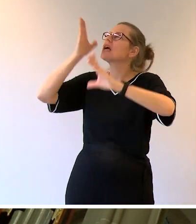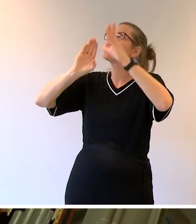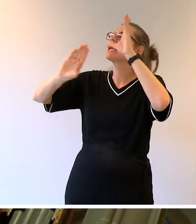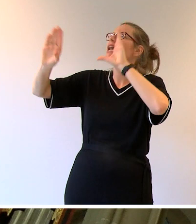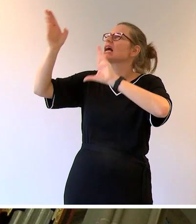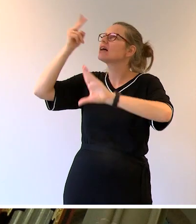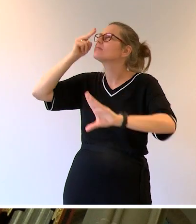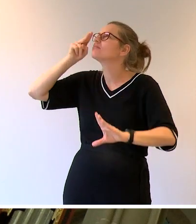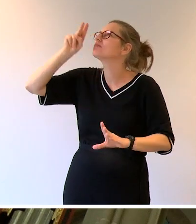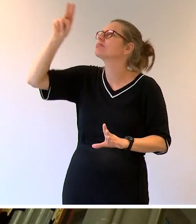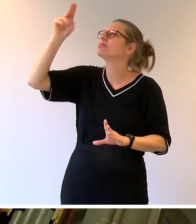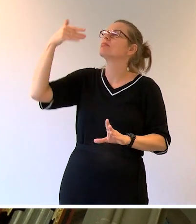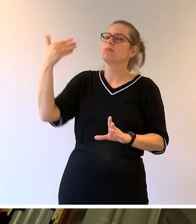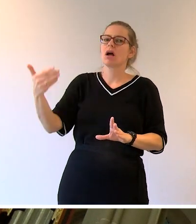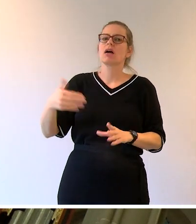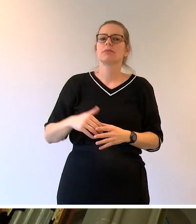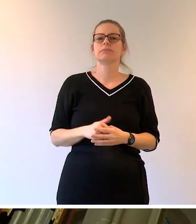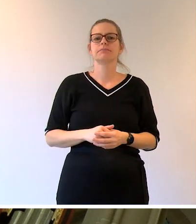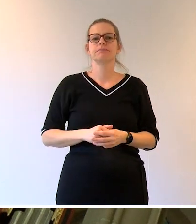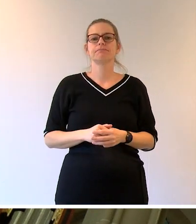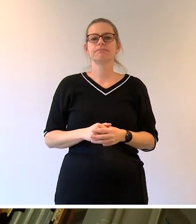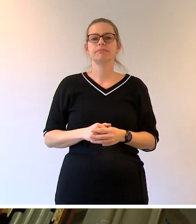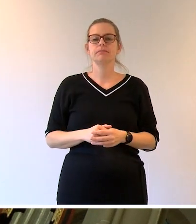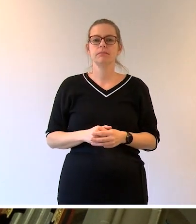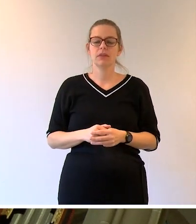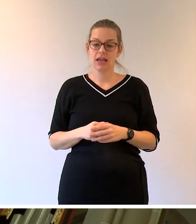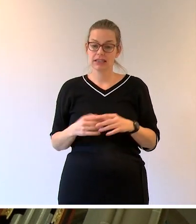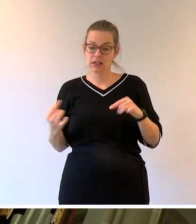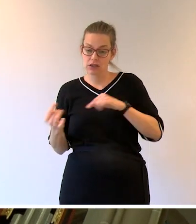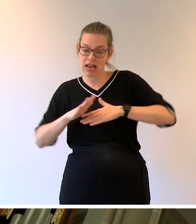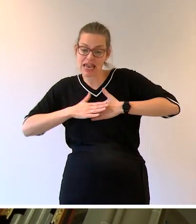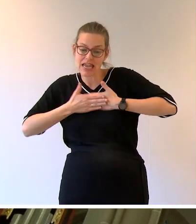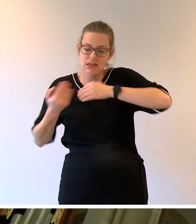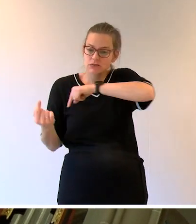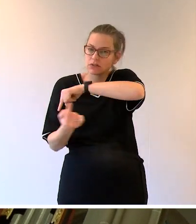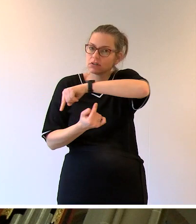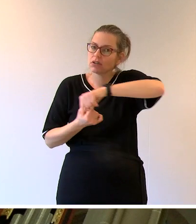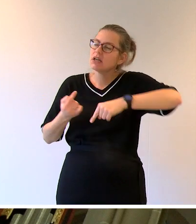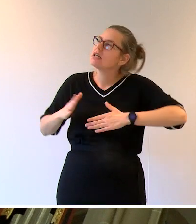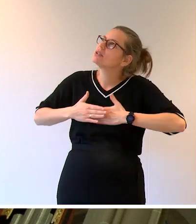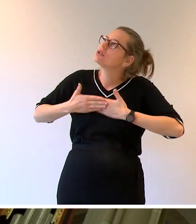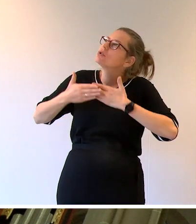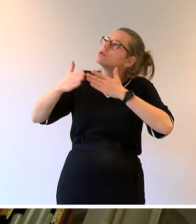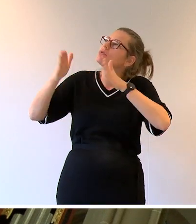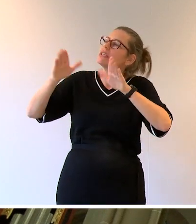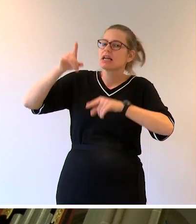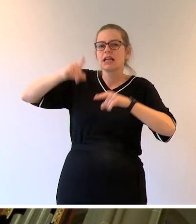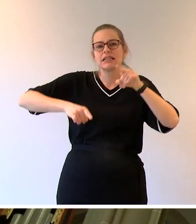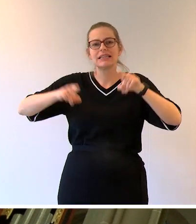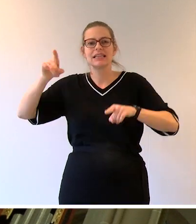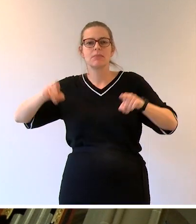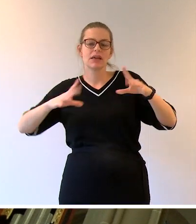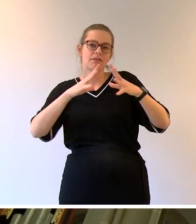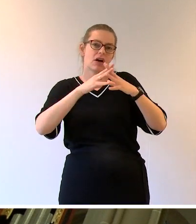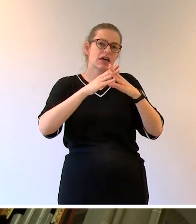ons midden op te merken. In de onderlinge liefde en toewijding. In de dynamiek van